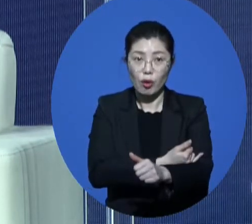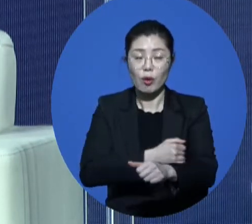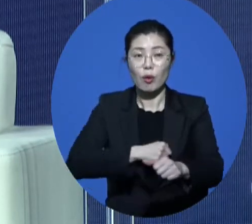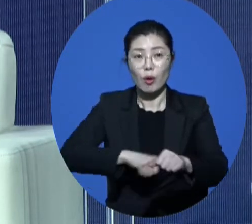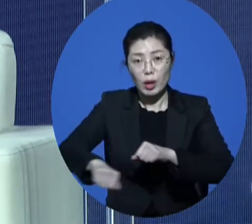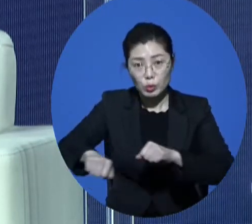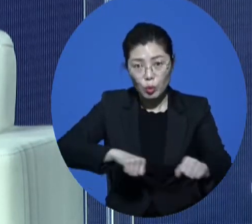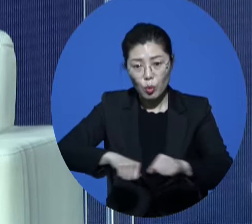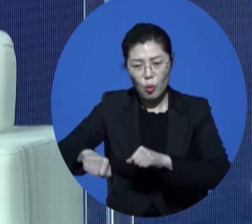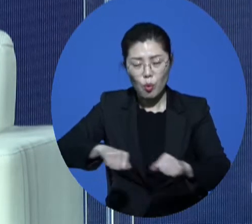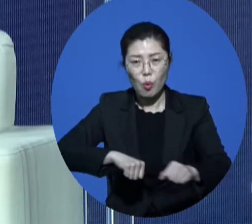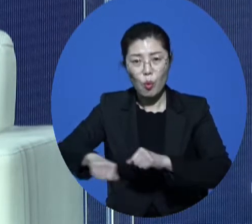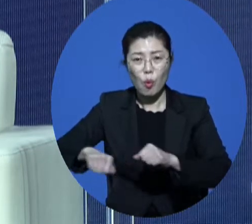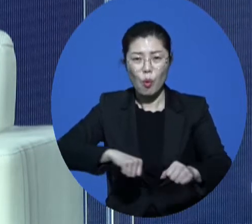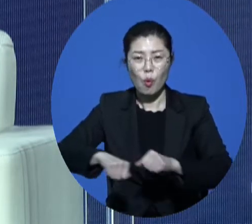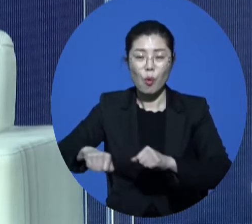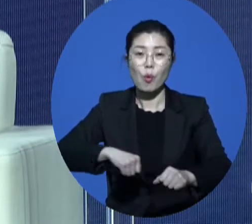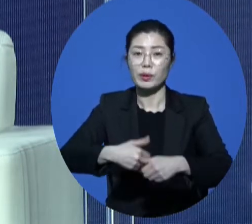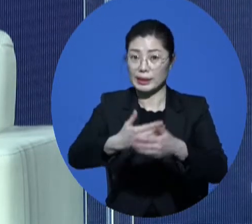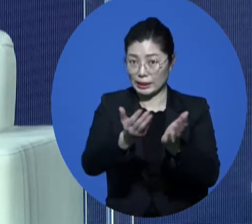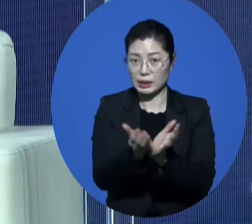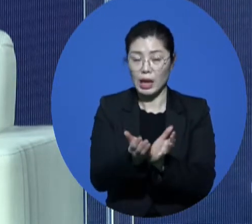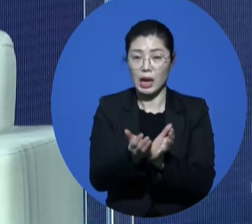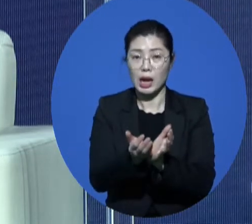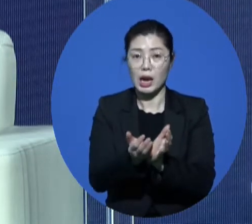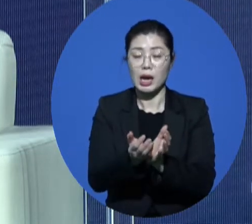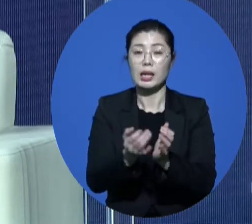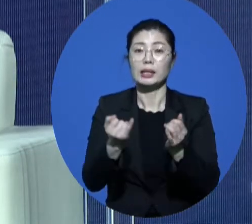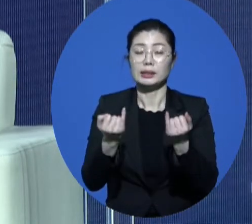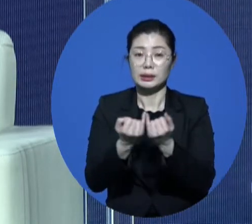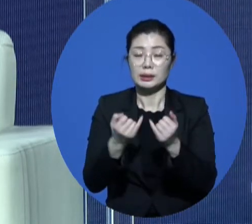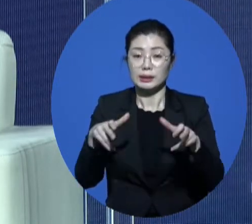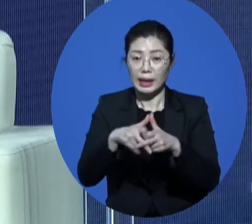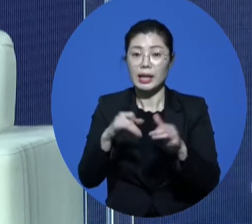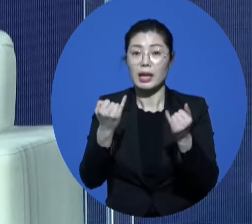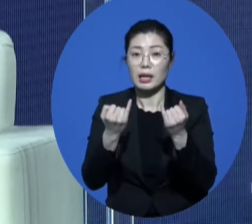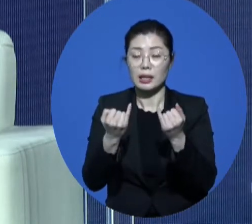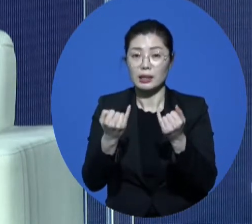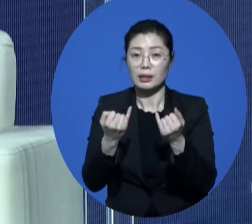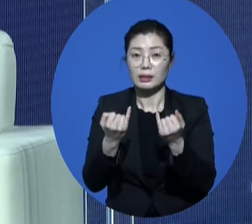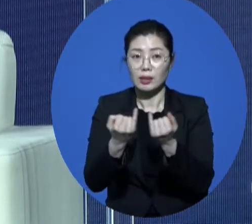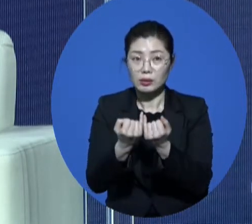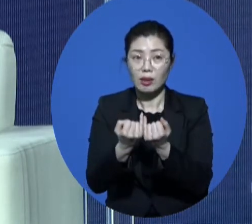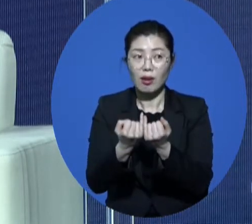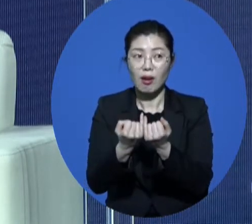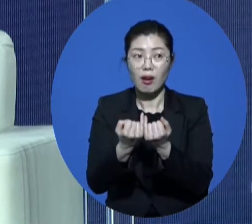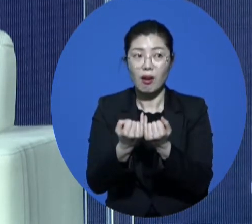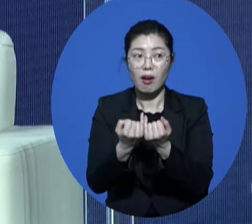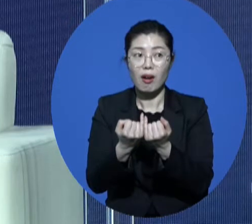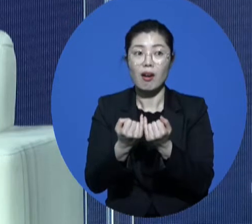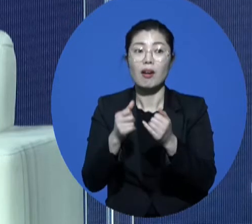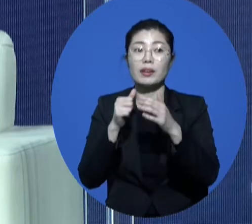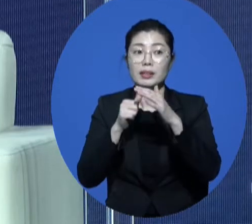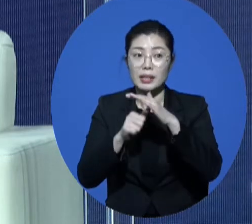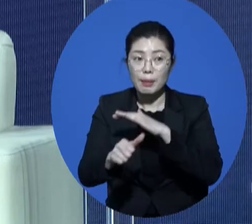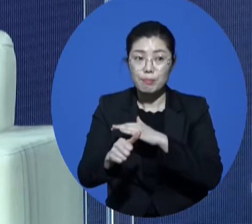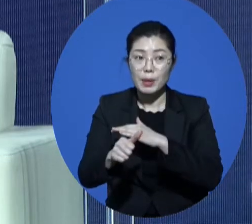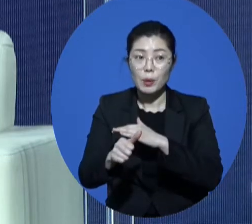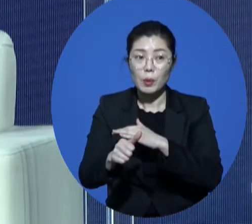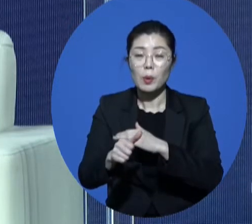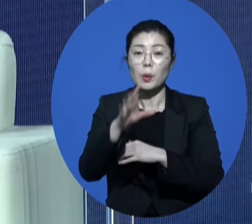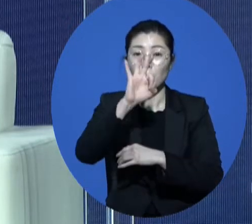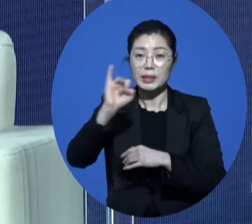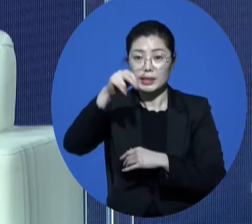상당히 크게 활동하고 계신 단체입니다. 장애 여성 공감회 이진희 공동대표를 모시고 진행할 텐데요.